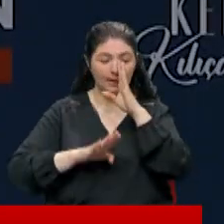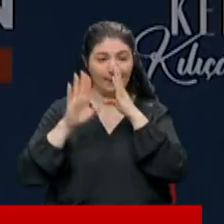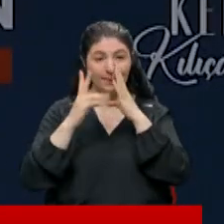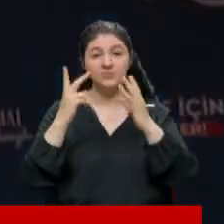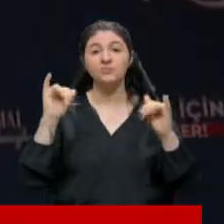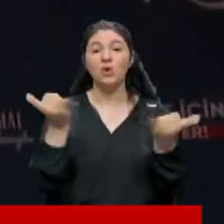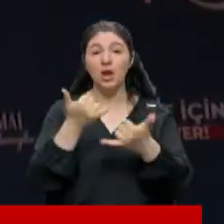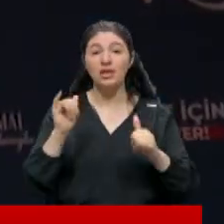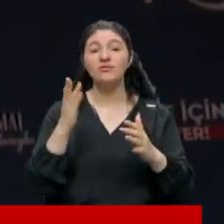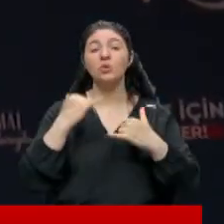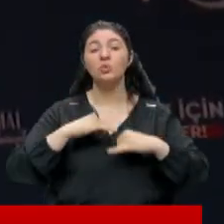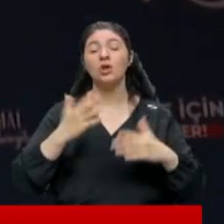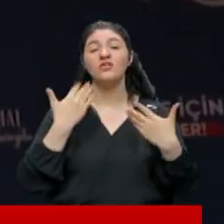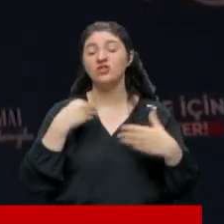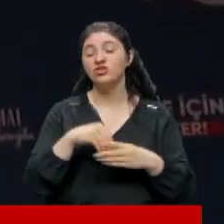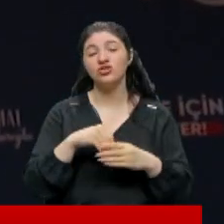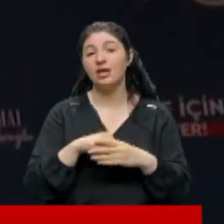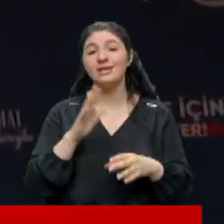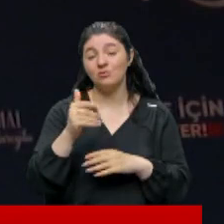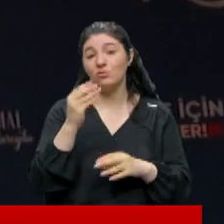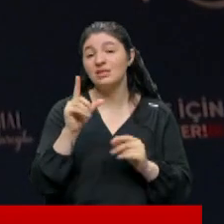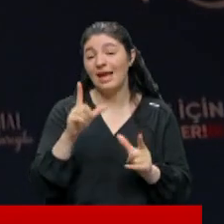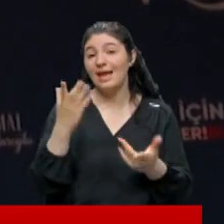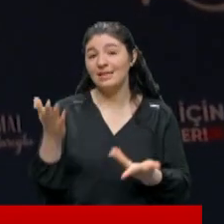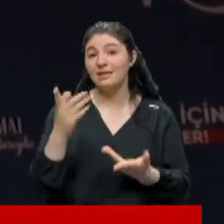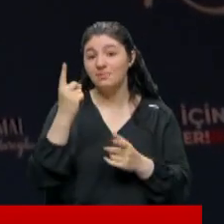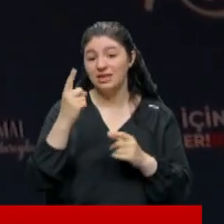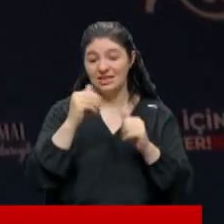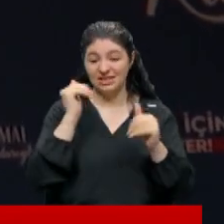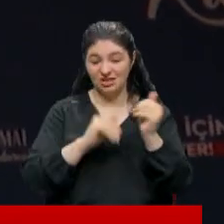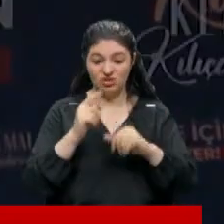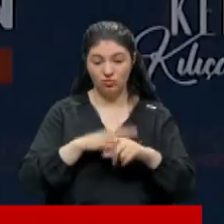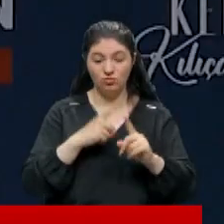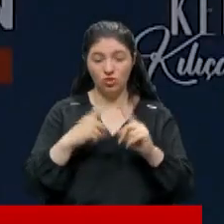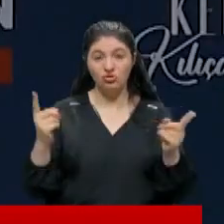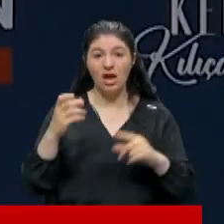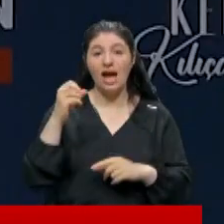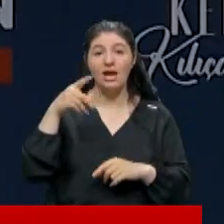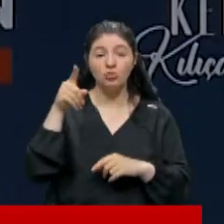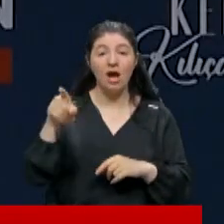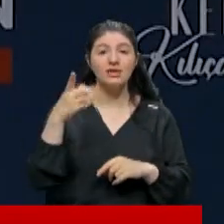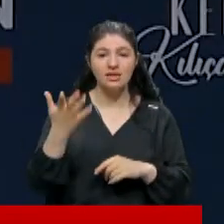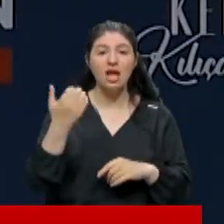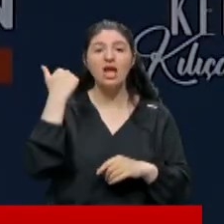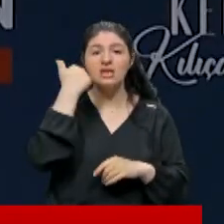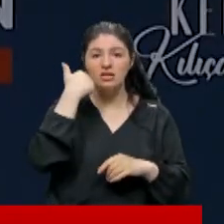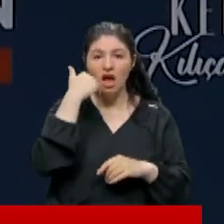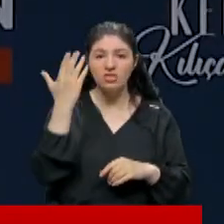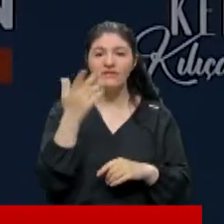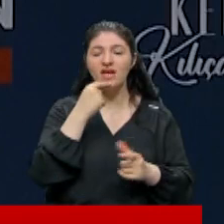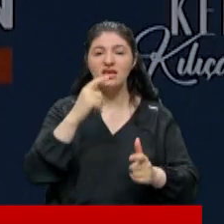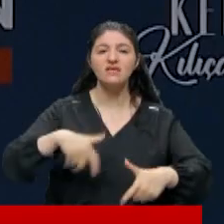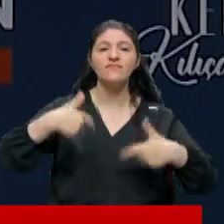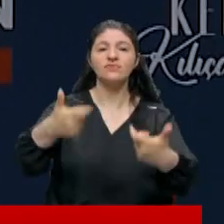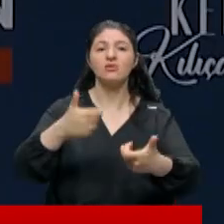demokrasi şöleni ve huzur havası içinde geçmesi gereken bir seçim süreci Erdoğan'ın yalan ve